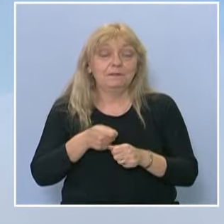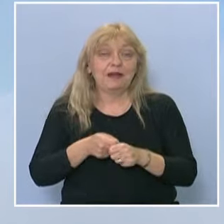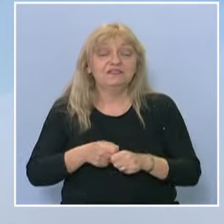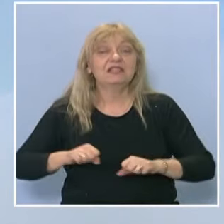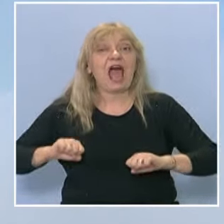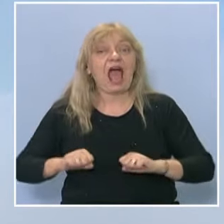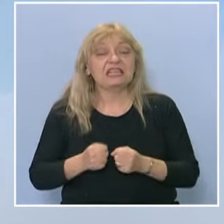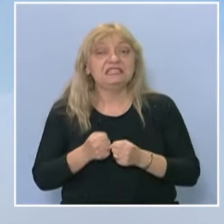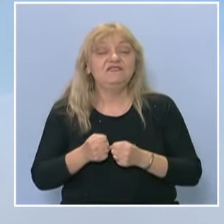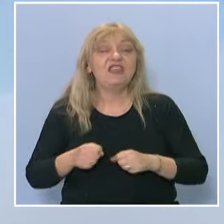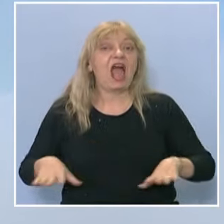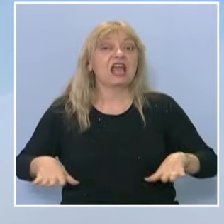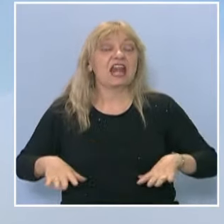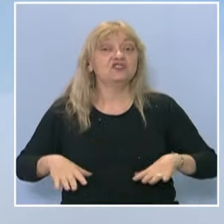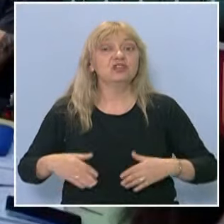активна гражданска позиция.